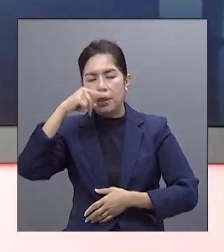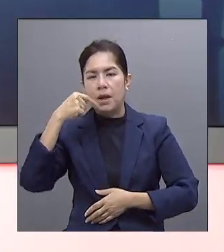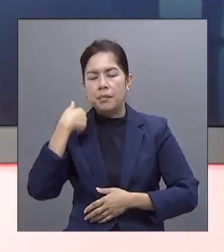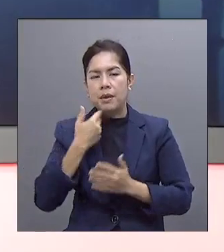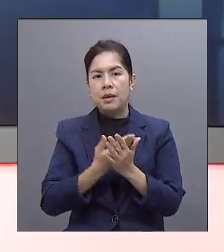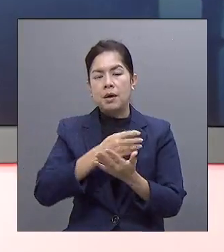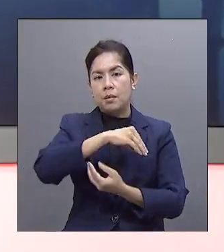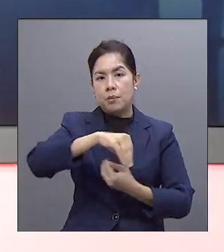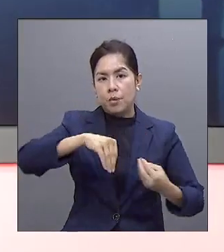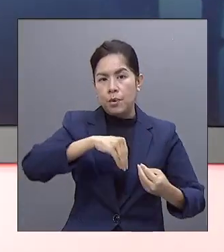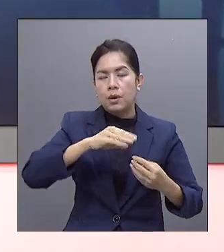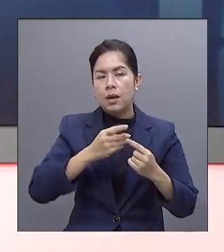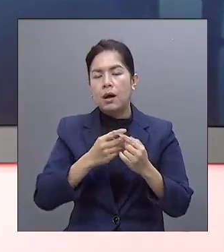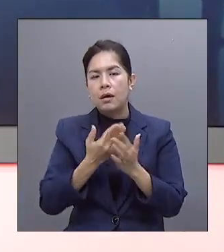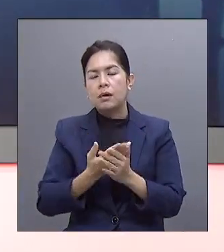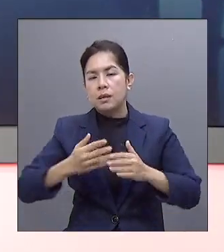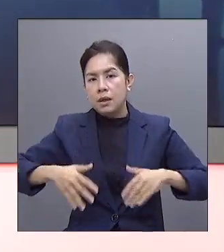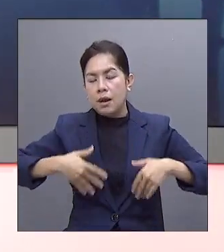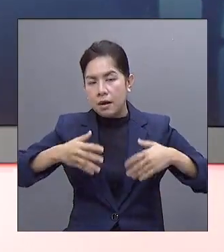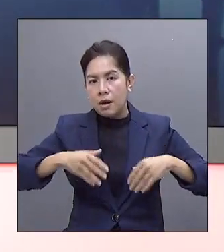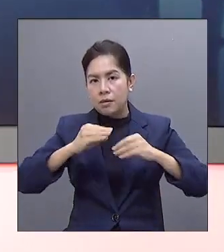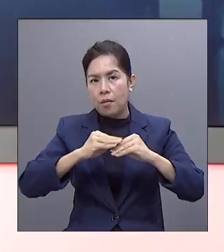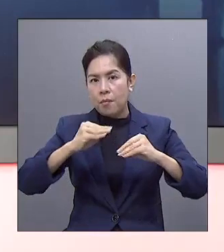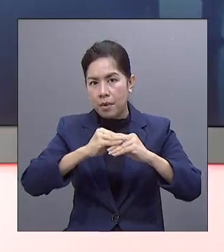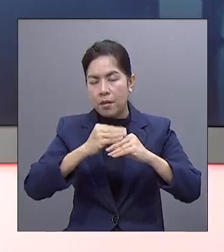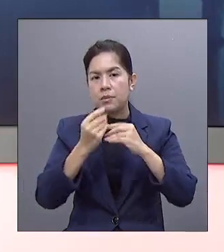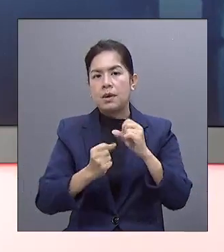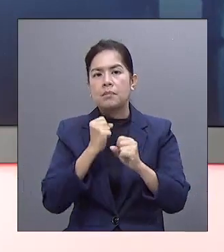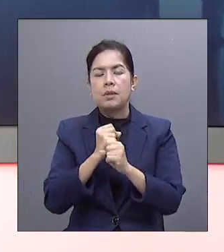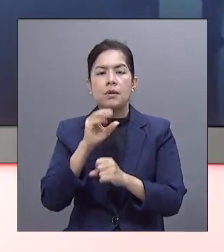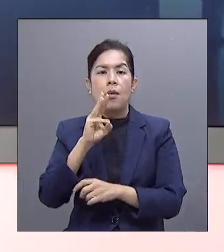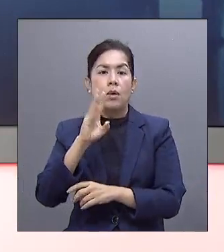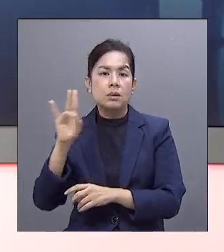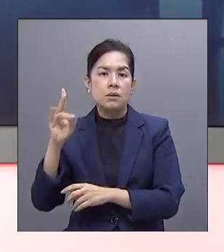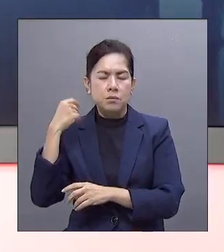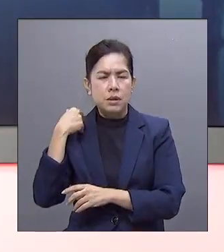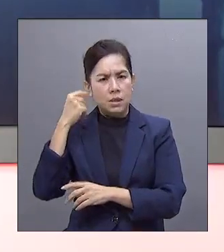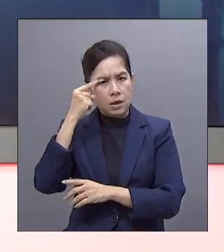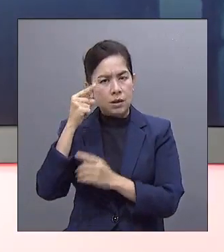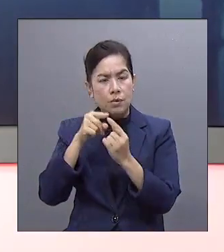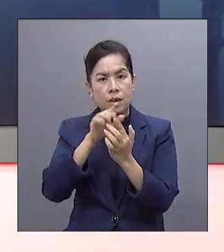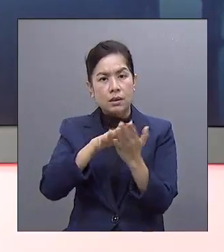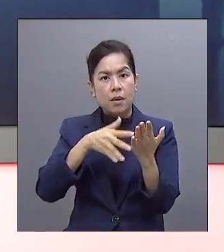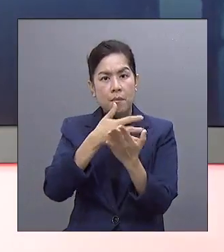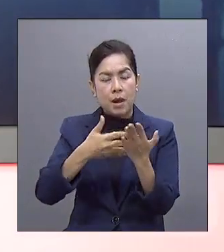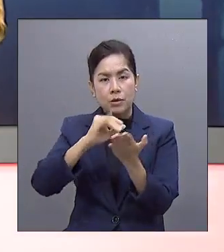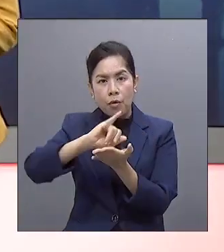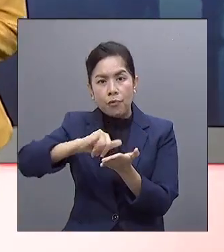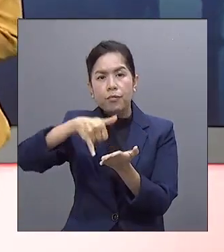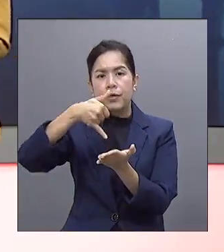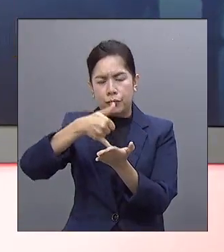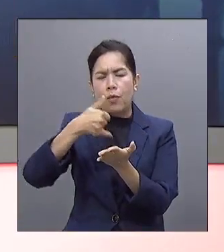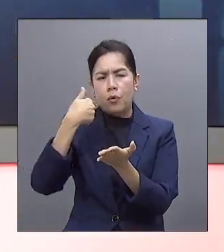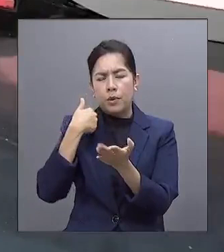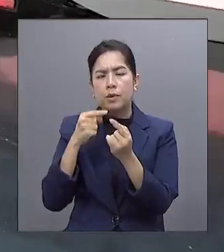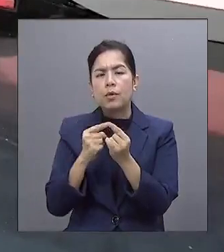เวียนและรายได้ดีขึ้นตามเป้าหมายนะคะช่วงต้นปี 2567ค่ะคาดว่าจะออกจากแผนฟื้นฟูกิจการได้นะคะคุณพรวดีคุณจิร